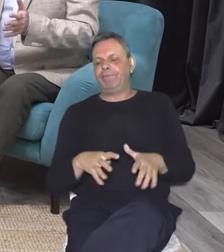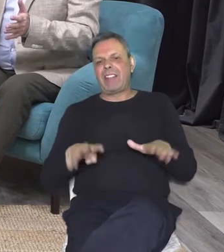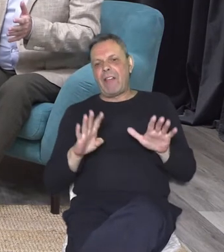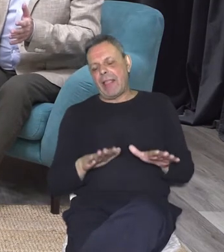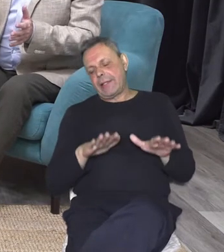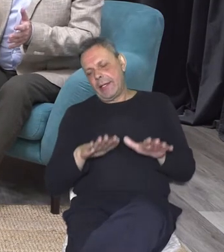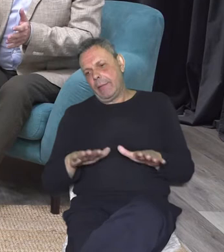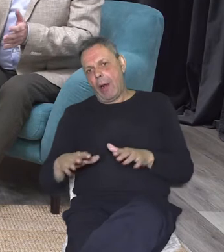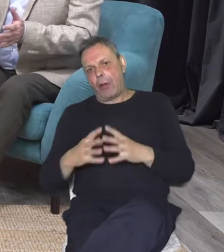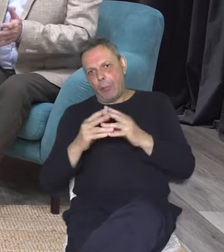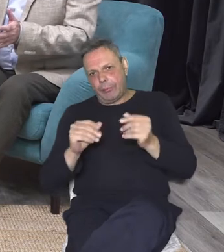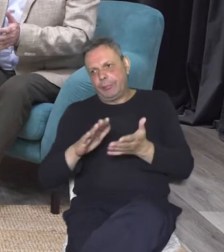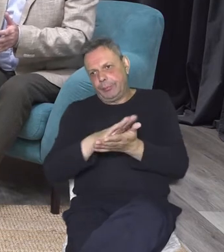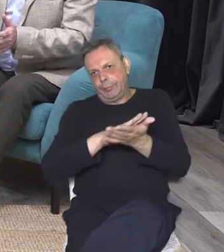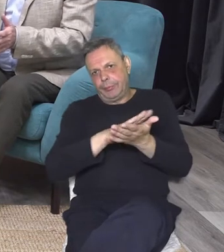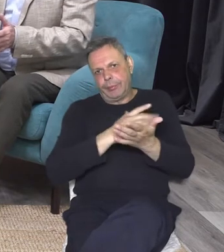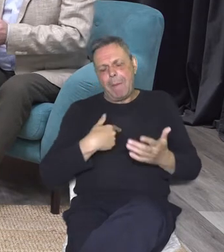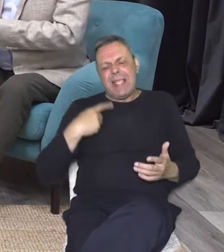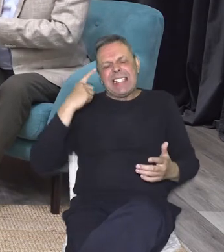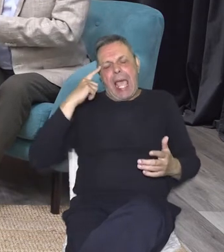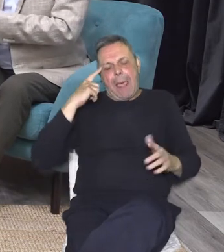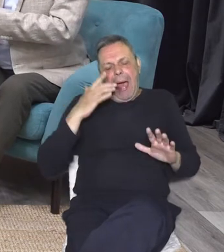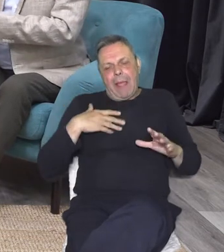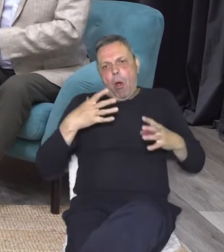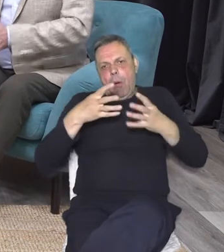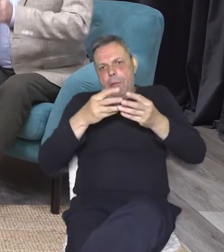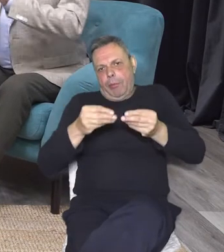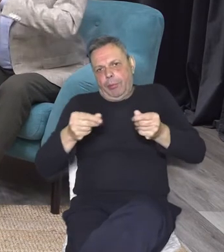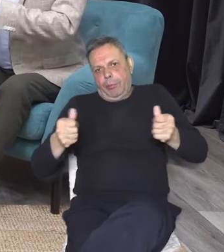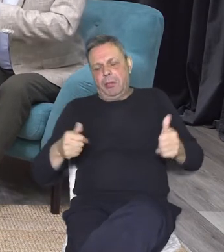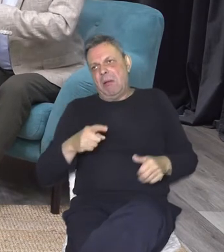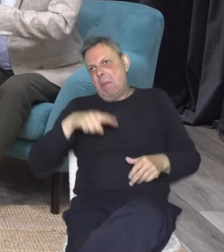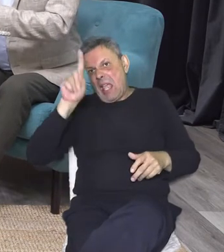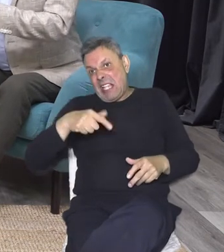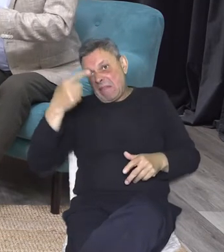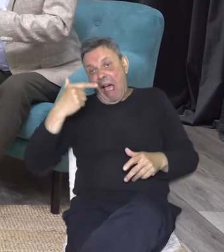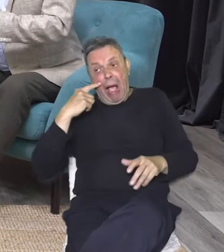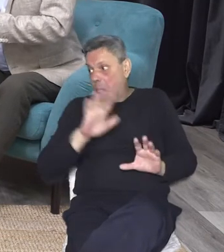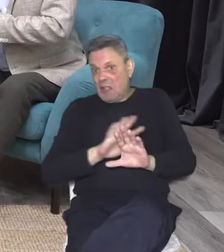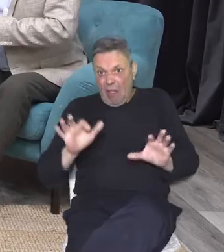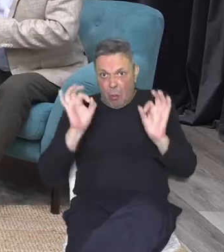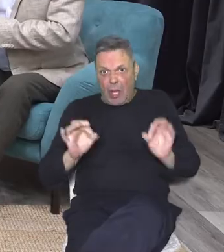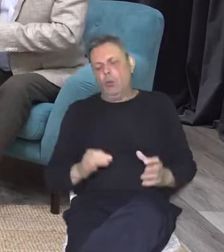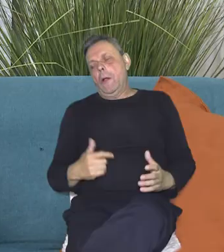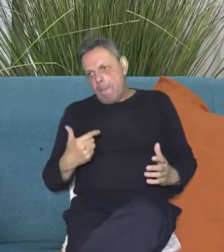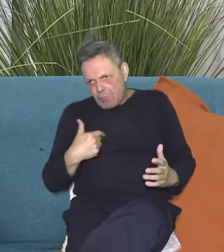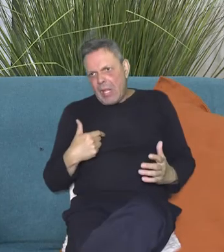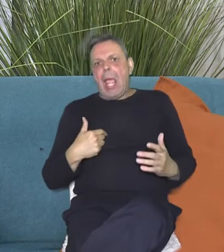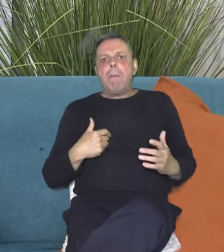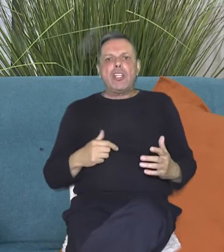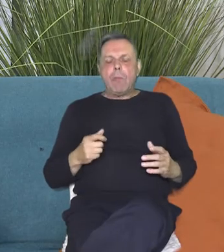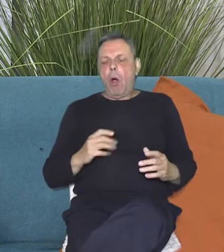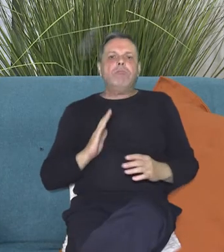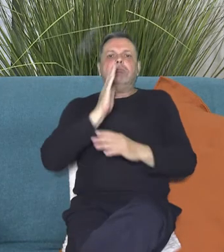COVID-19 polako nestaje, iskreno se nadam, sa scene. Znači, za mjesec, dva, ako sve bude u redu, evo